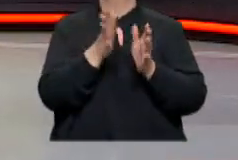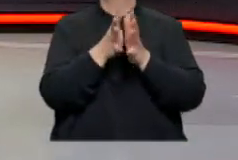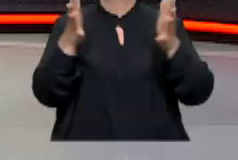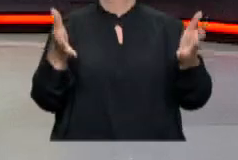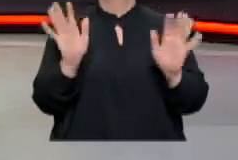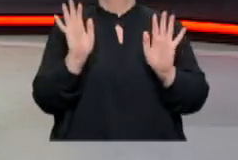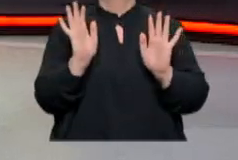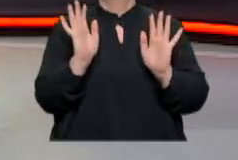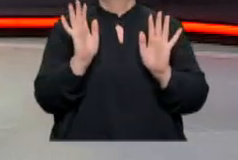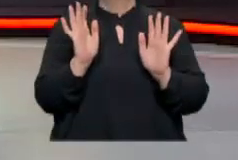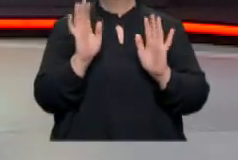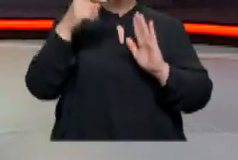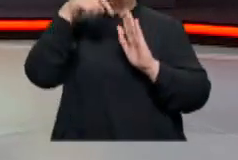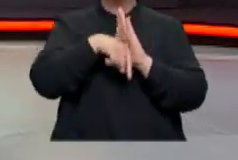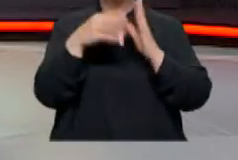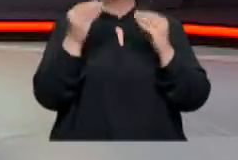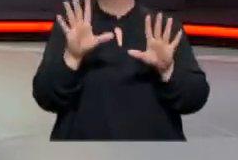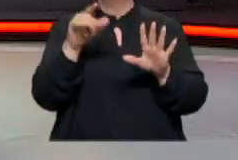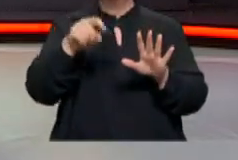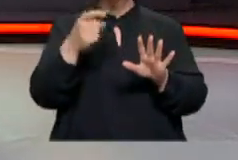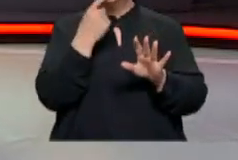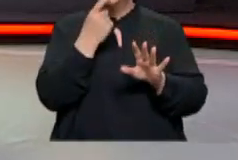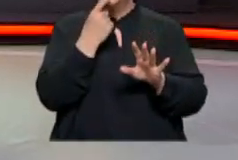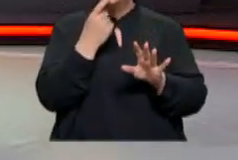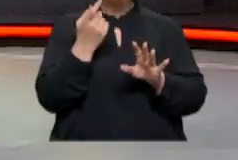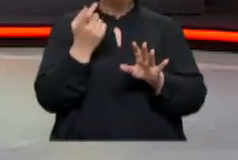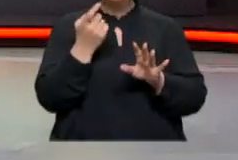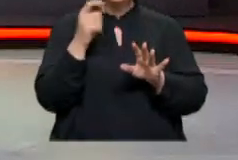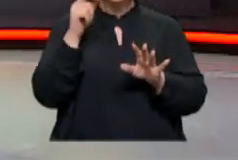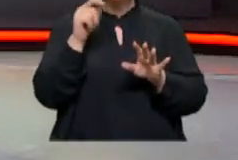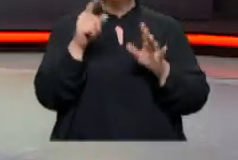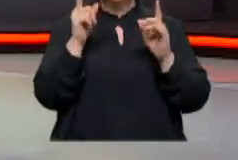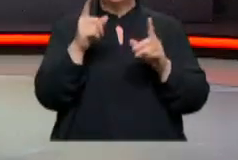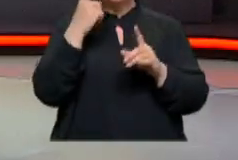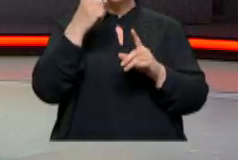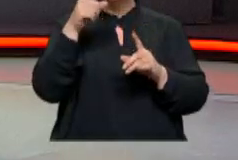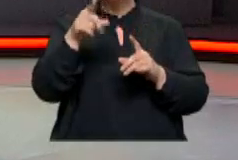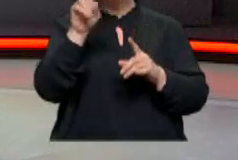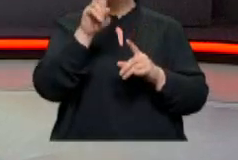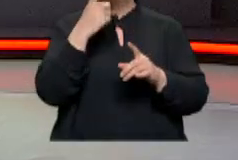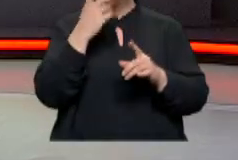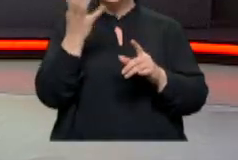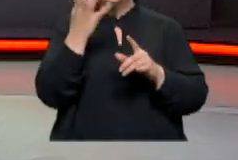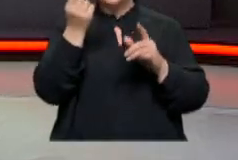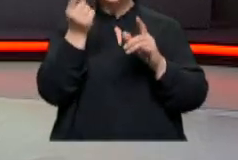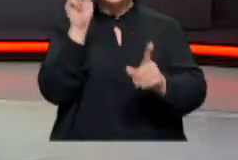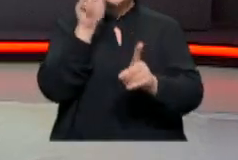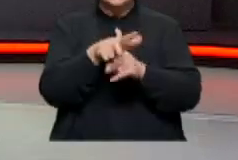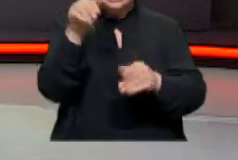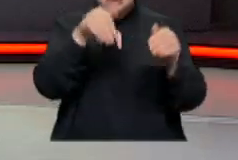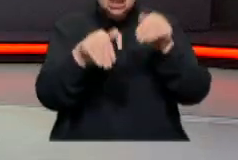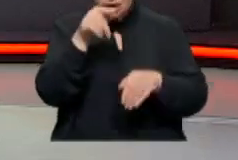genişlemedi, detaylanmadı. Bu sene ya bu sırada da işte bakın bu 20 yılın en az katılımlı